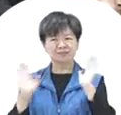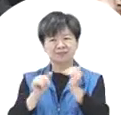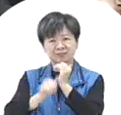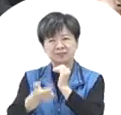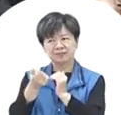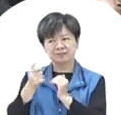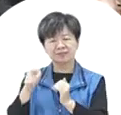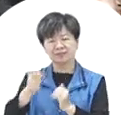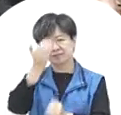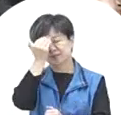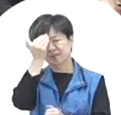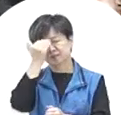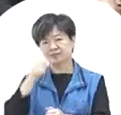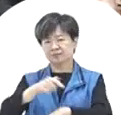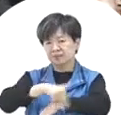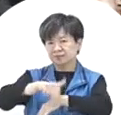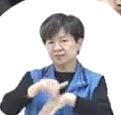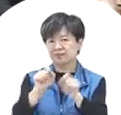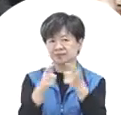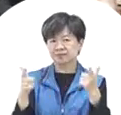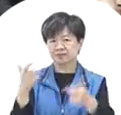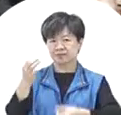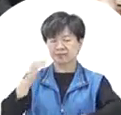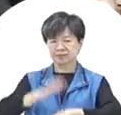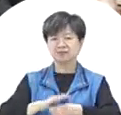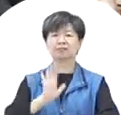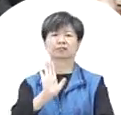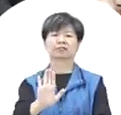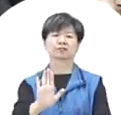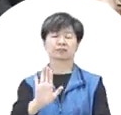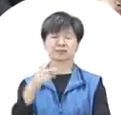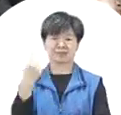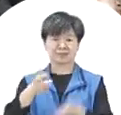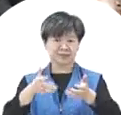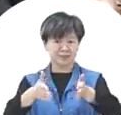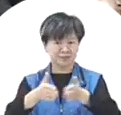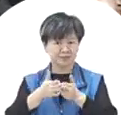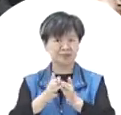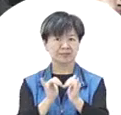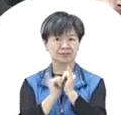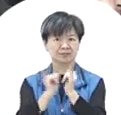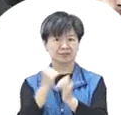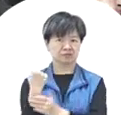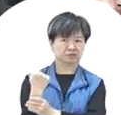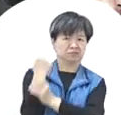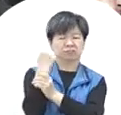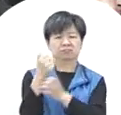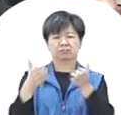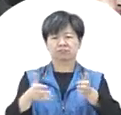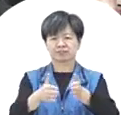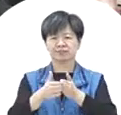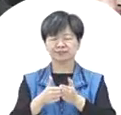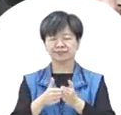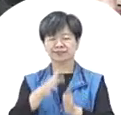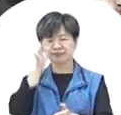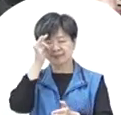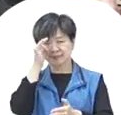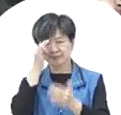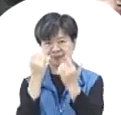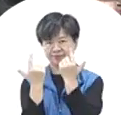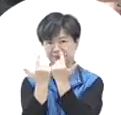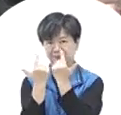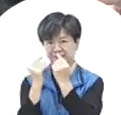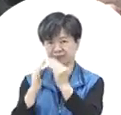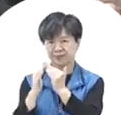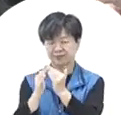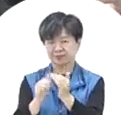题，就推出了各种的补助齁。更重要的是，我们的社会支持也很重要。我们先来看看齁，台北市的生育